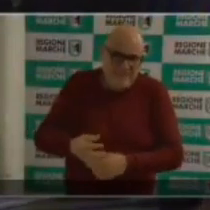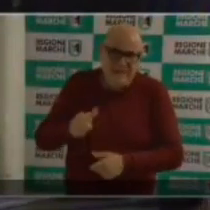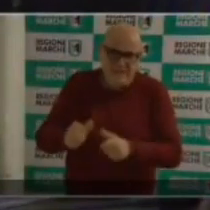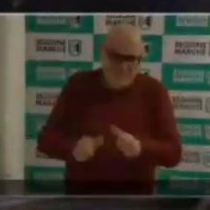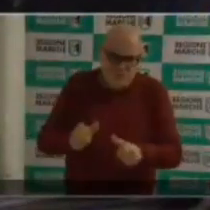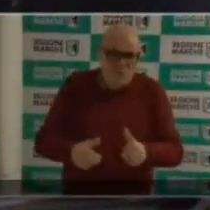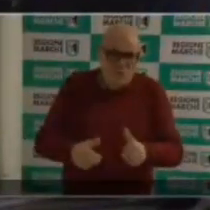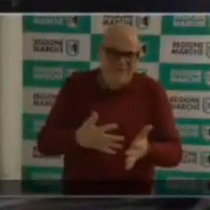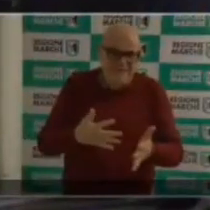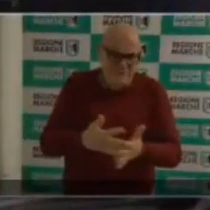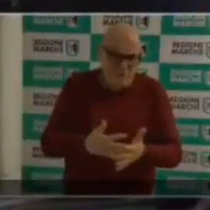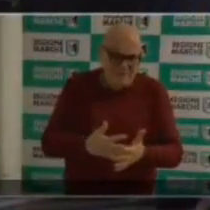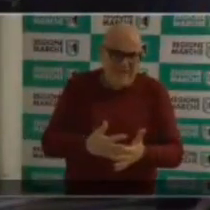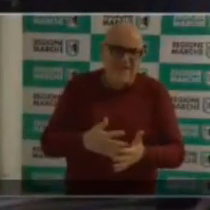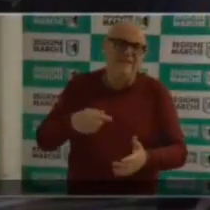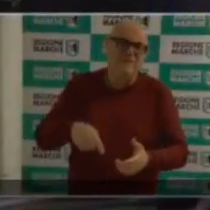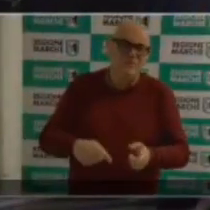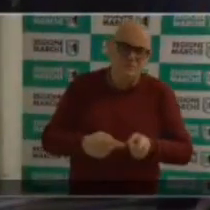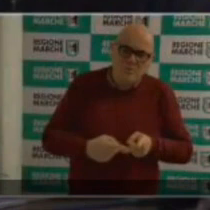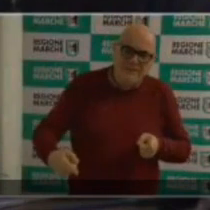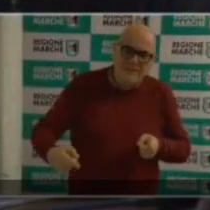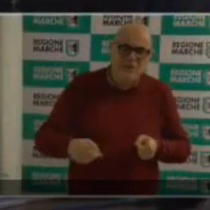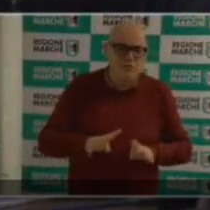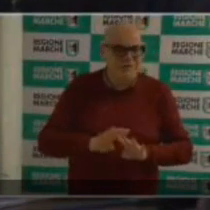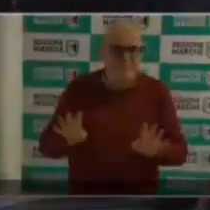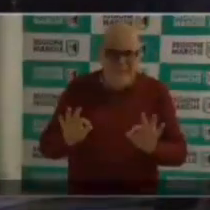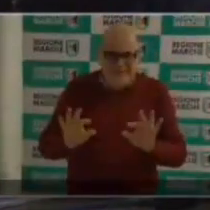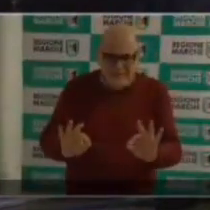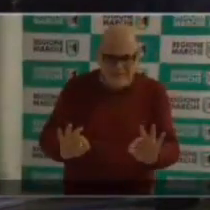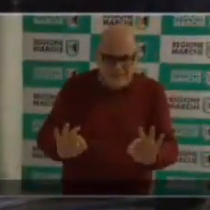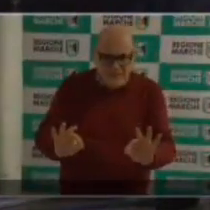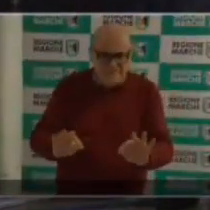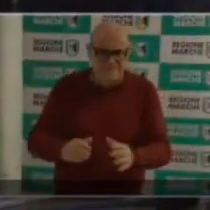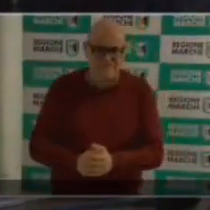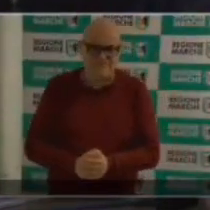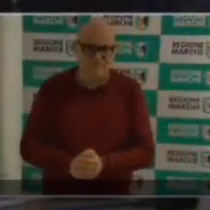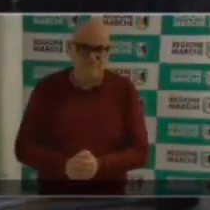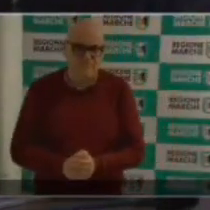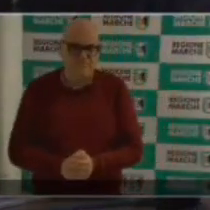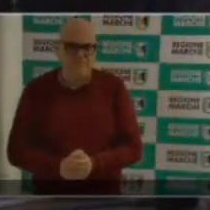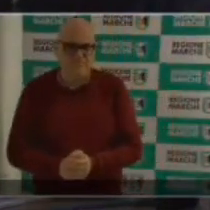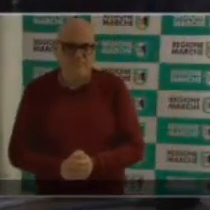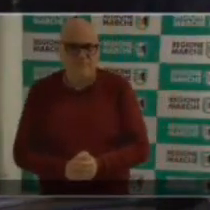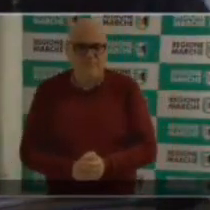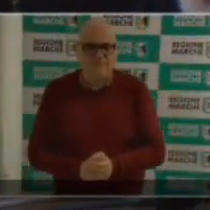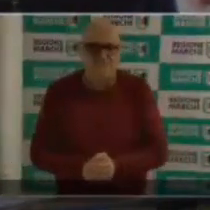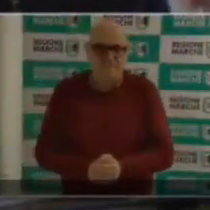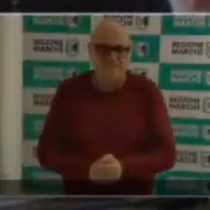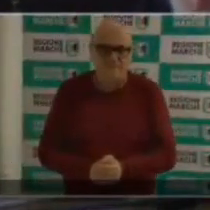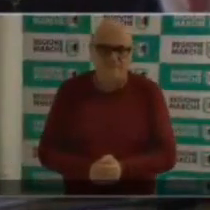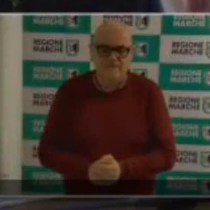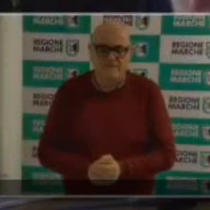pandemia che oramai ci portiamo dietro da un po' di tempo. Le tre macro aree che sono